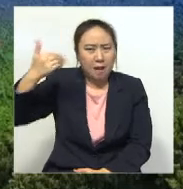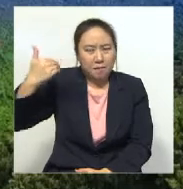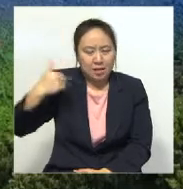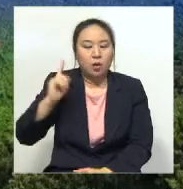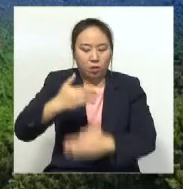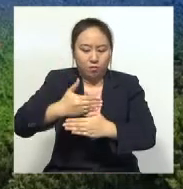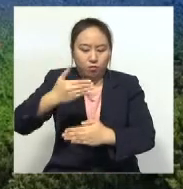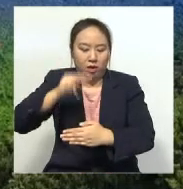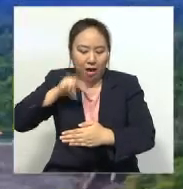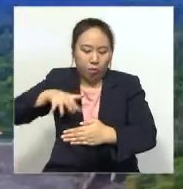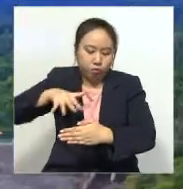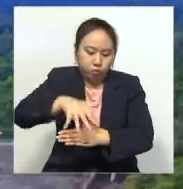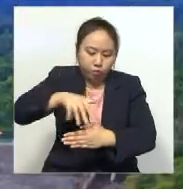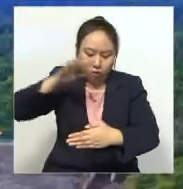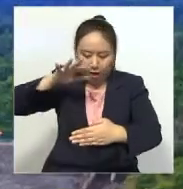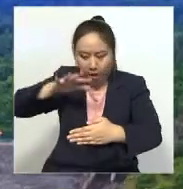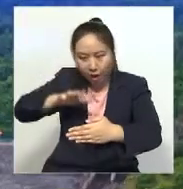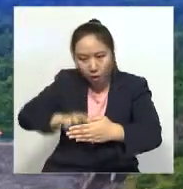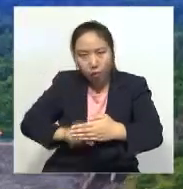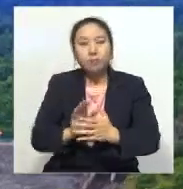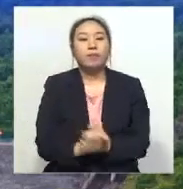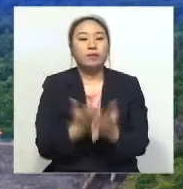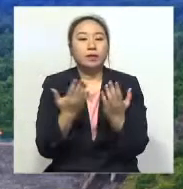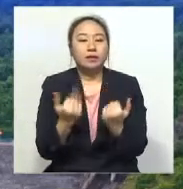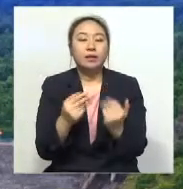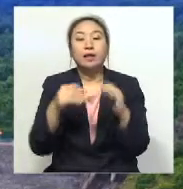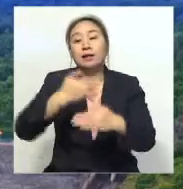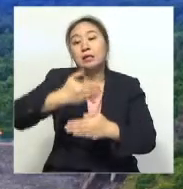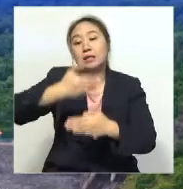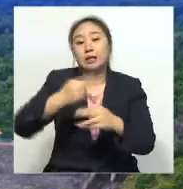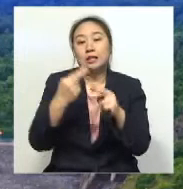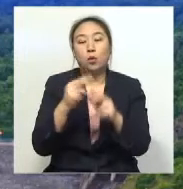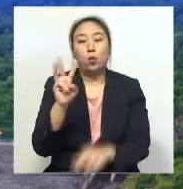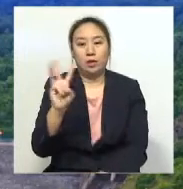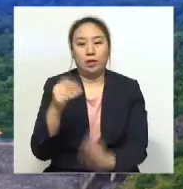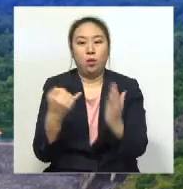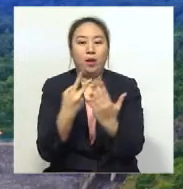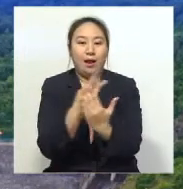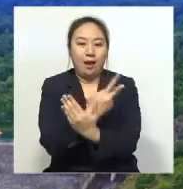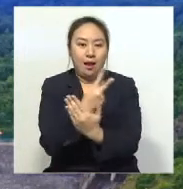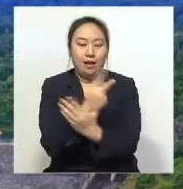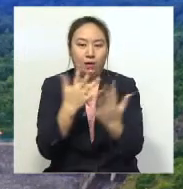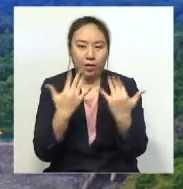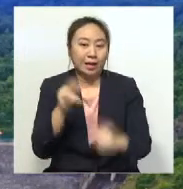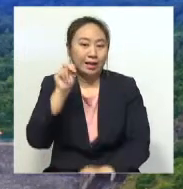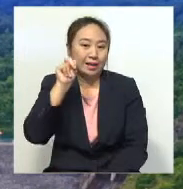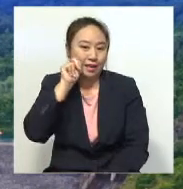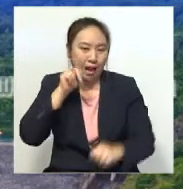ต่อเนื่องค่ะ เขื่อนวชิราลงกรณ์จังหวัดกาญจนบุรีนะคะตอนนี้มีน้ำอยู่ที่